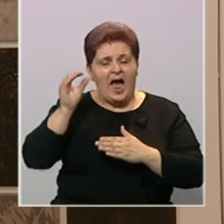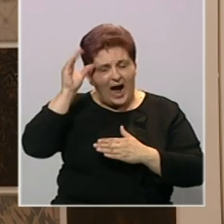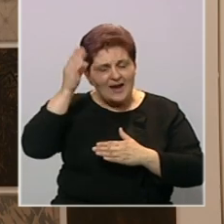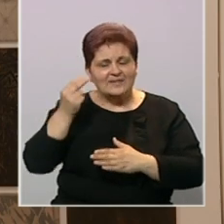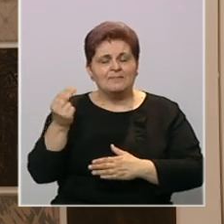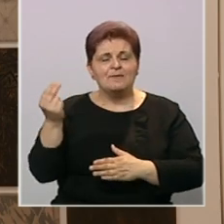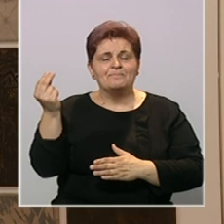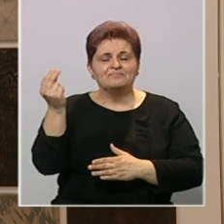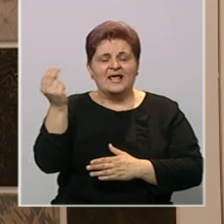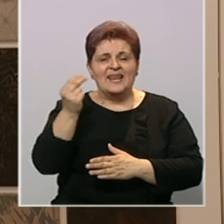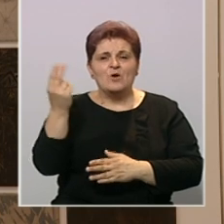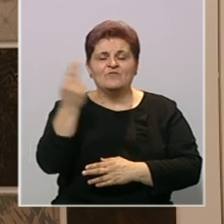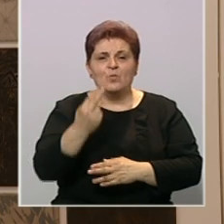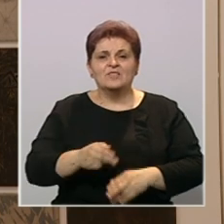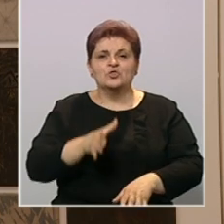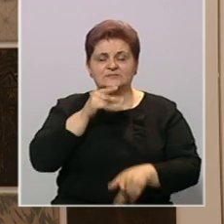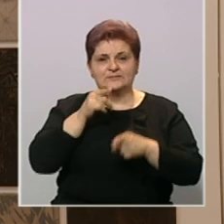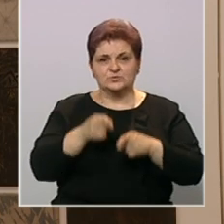likovnih umjetnosti u Sarajevu.